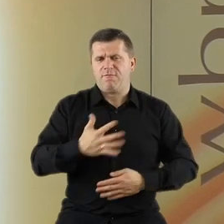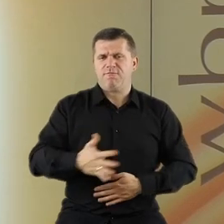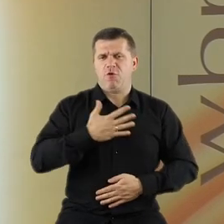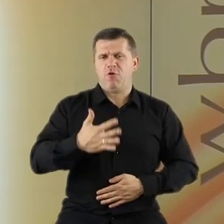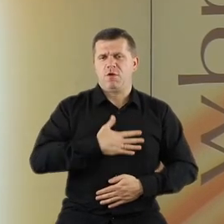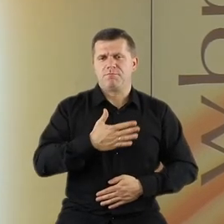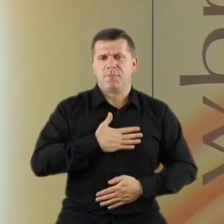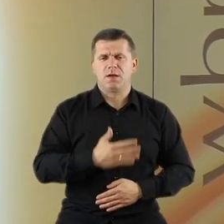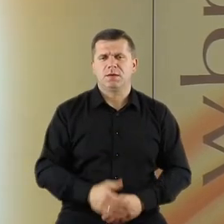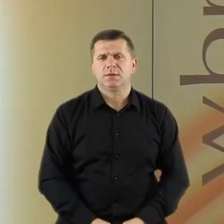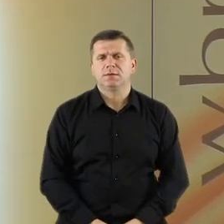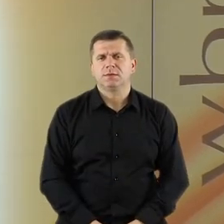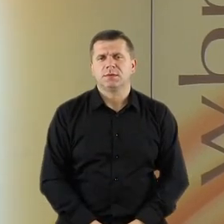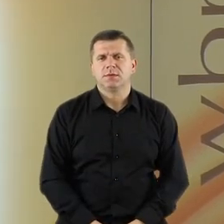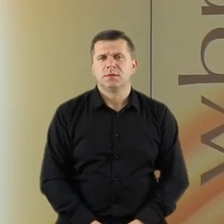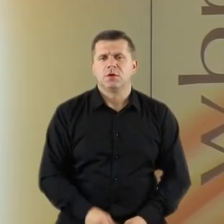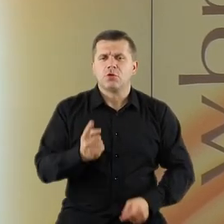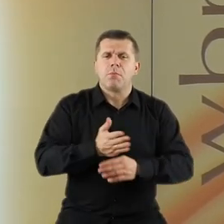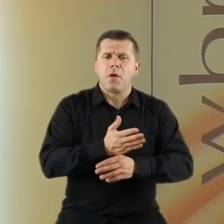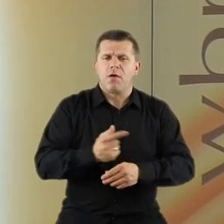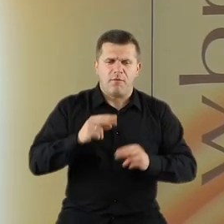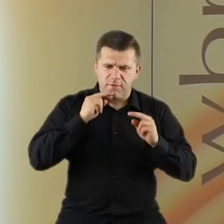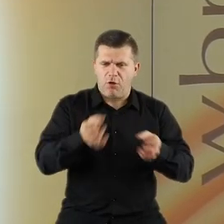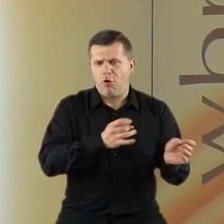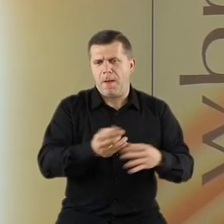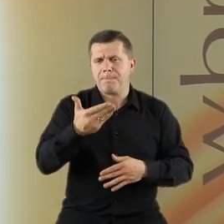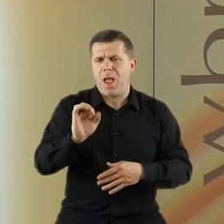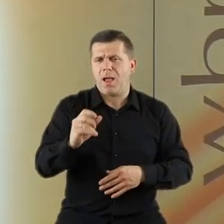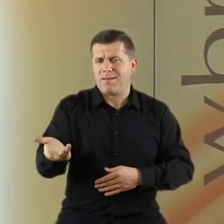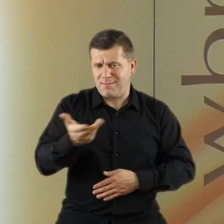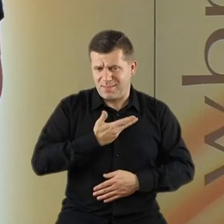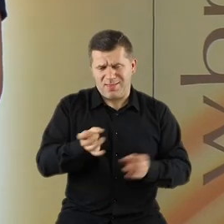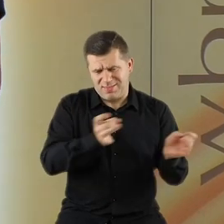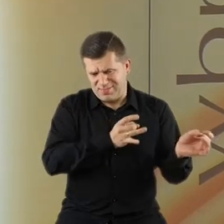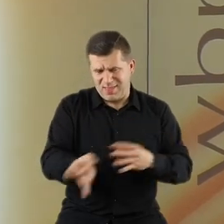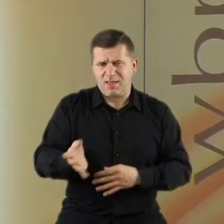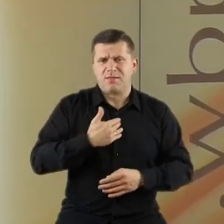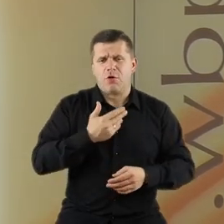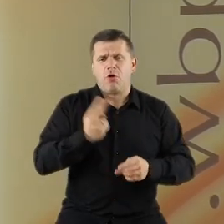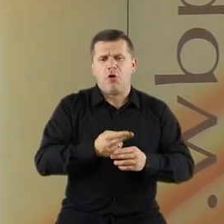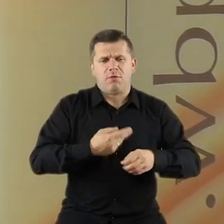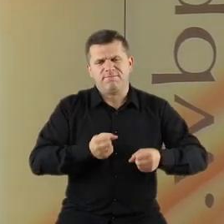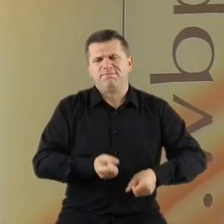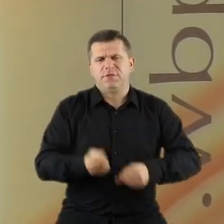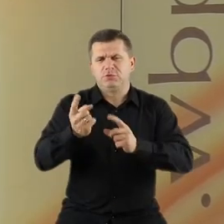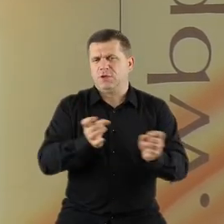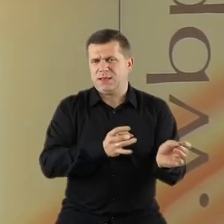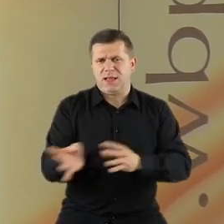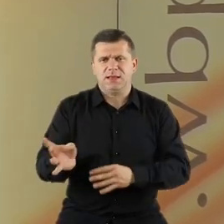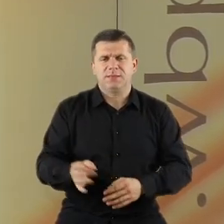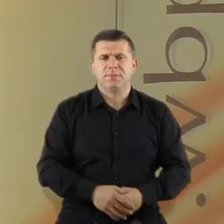jakiegoś procesu rekonwalescencji Powolnego prawda Czyli magia zakłada że natychmiast się pozbywamy problemu to jest też takie dosyć